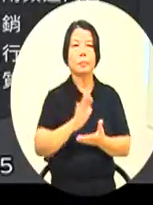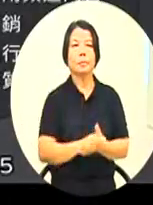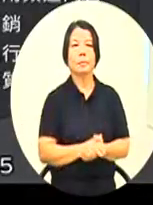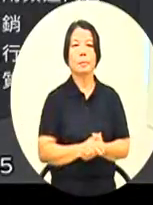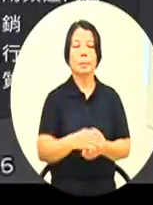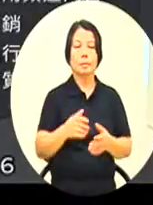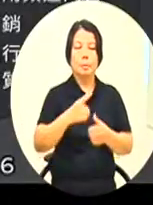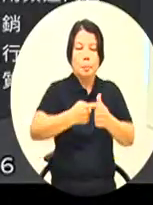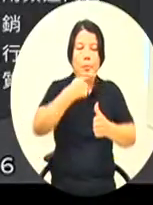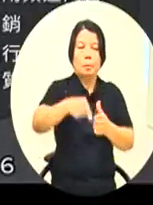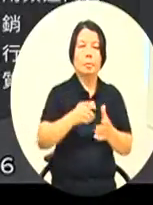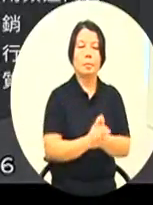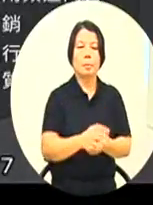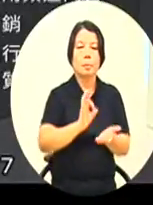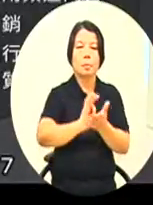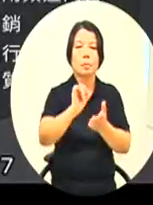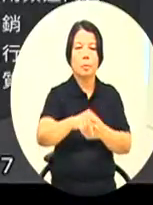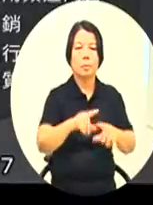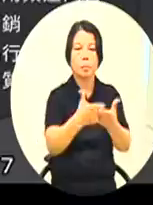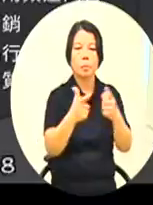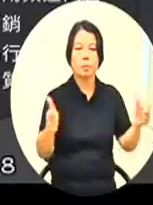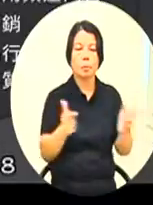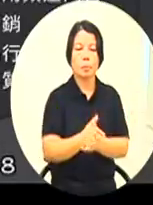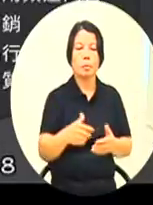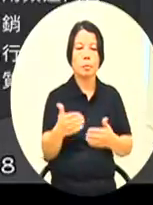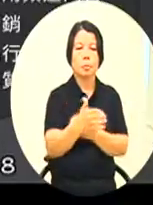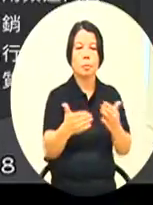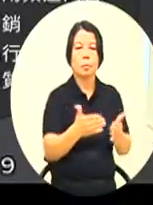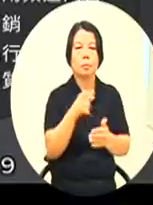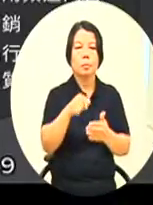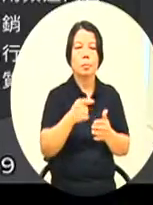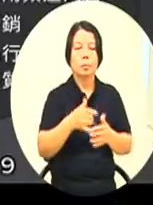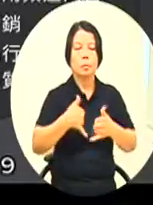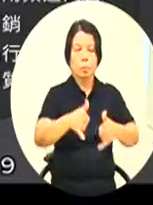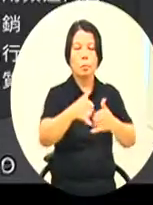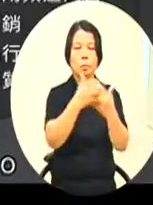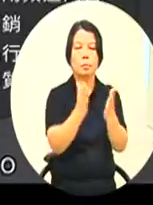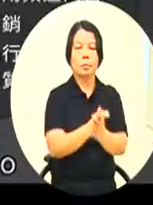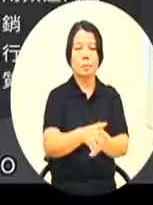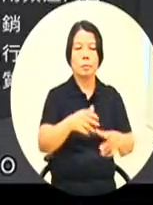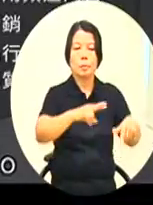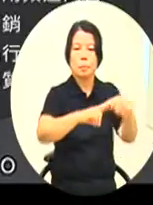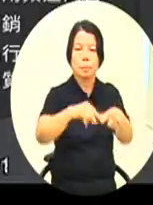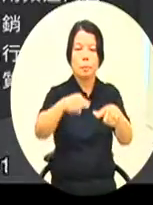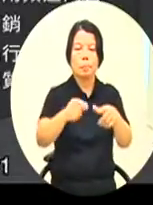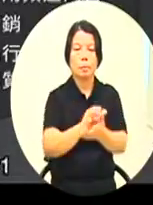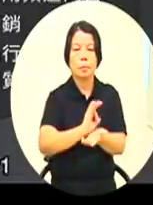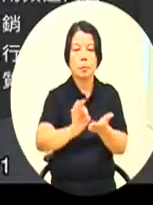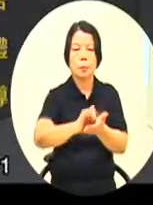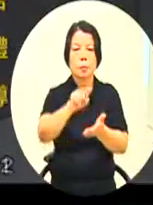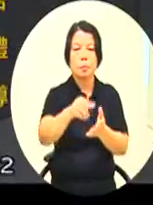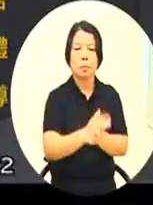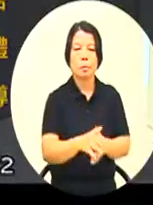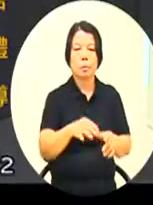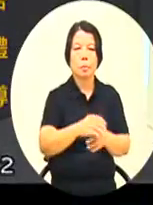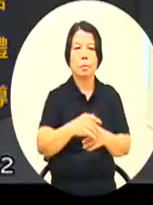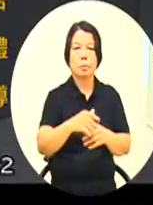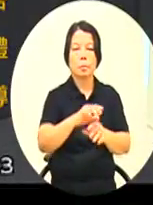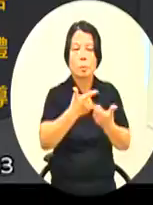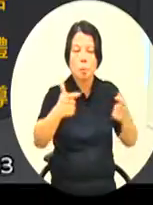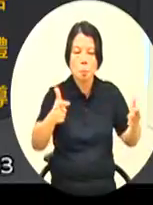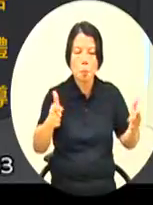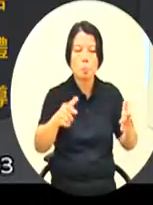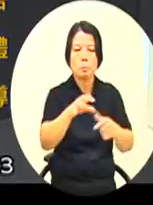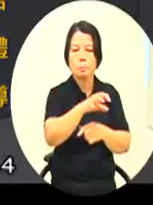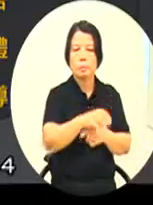首先呢，是运用这个多元的通路来进行行销。我们要利用这些多层次的内容、多面向的